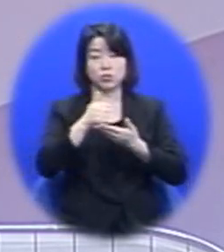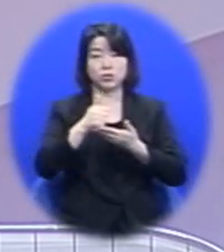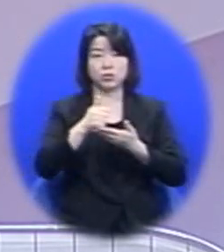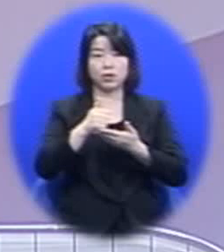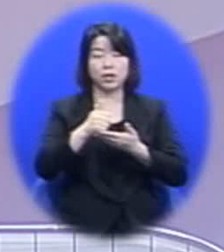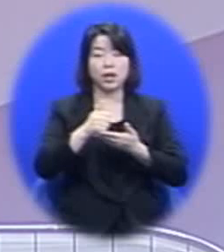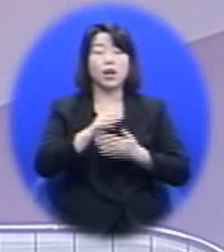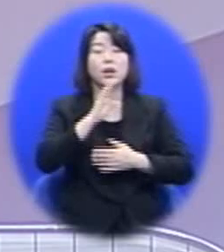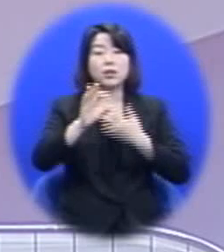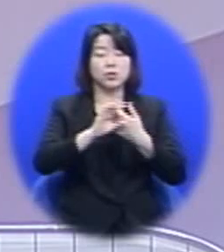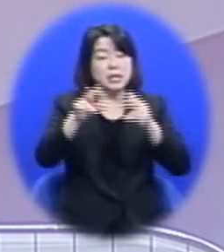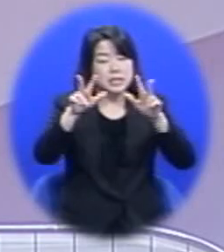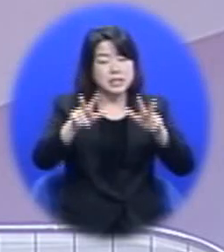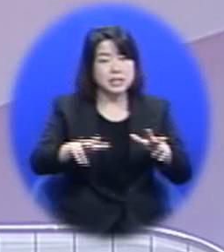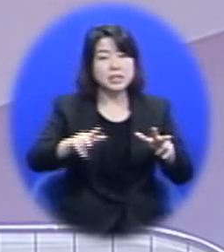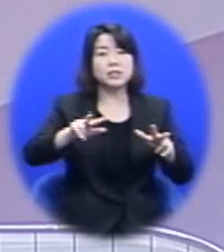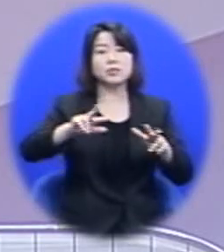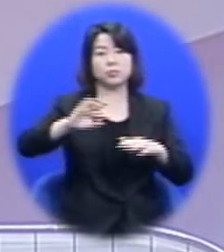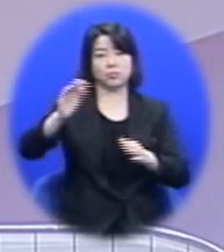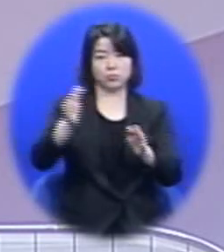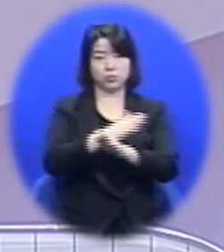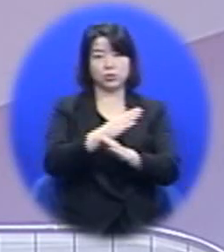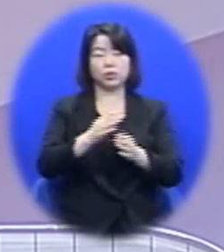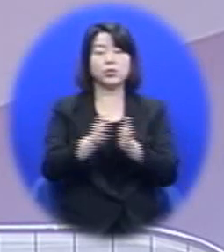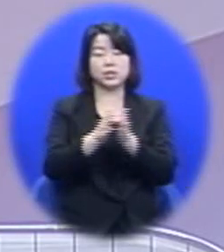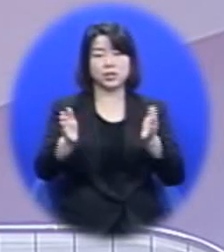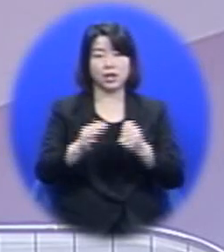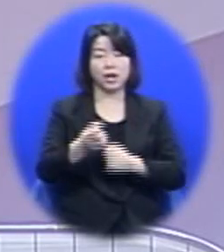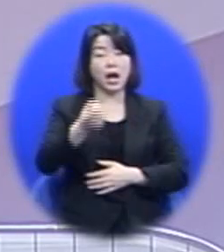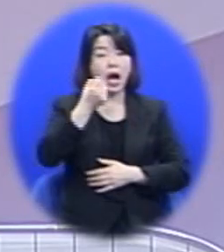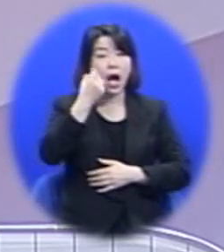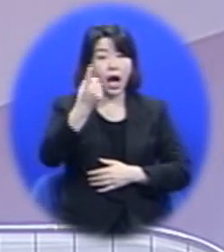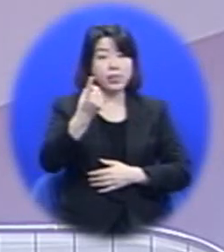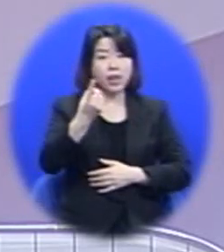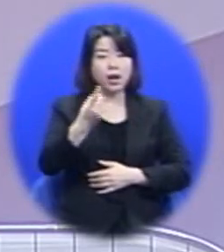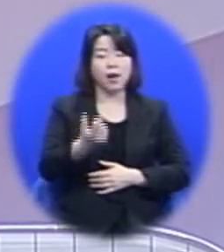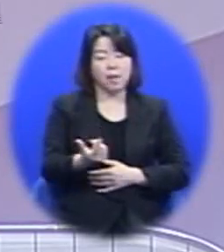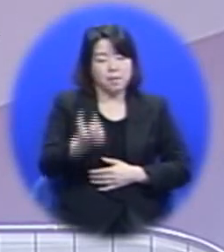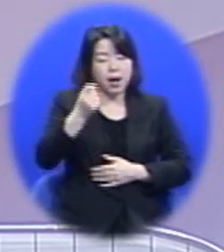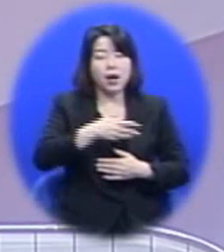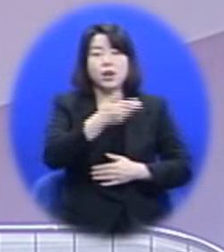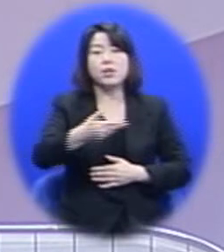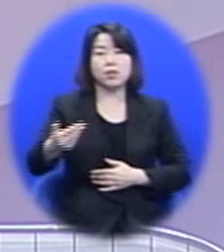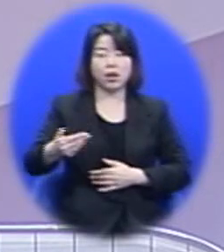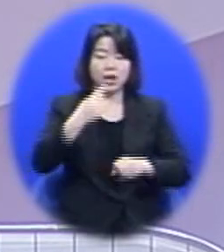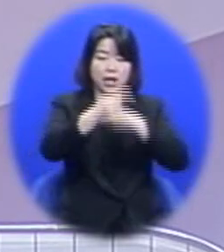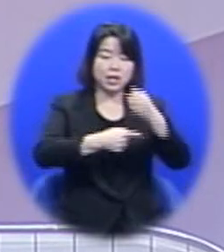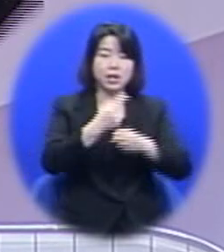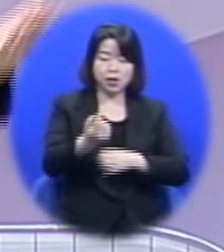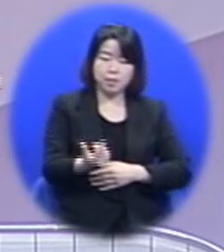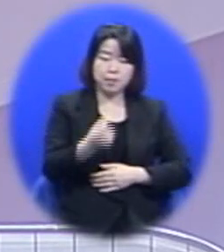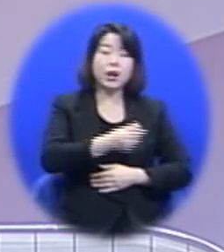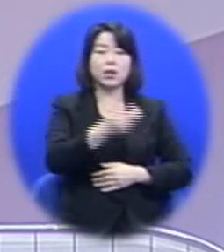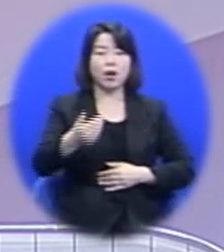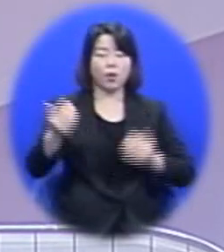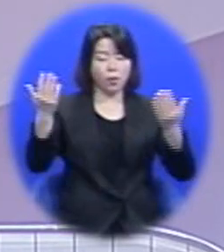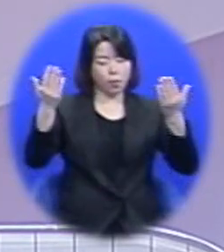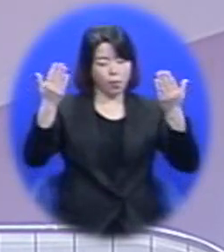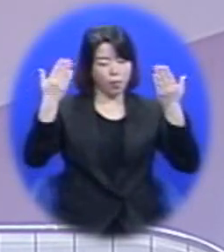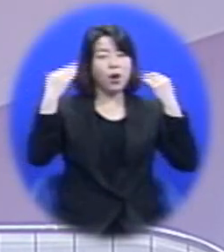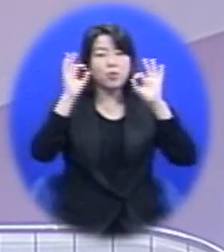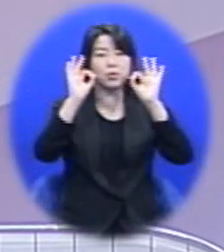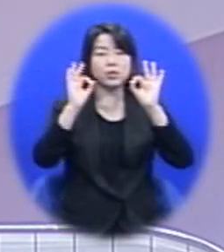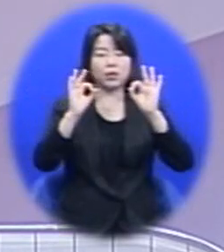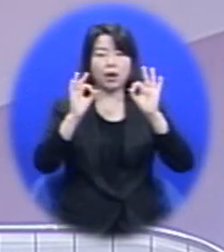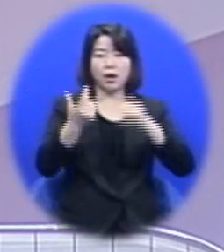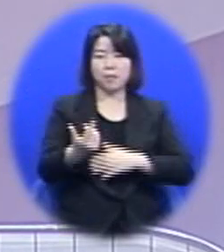그러면 지금부터 시작해 보세요. 한 달 금방 갑니다. 1년 금방 갑니다. 지나고 보니까 얼마나